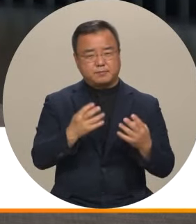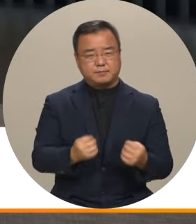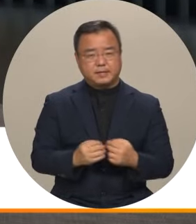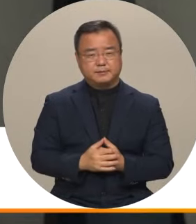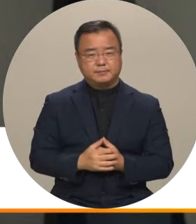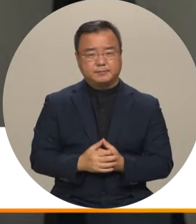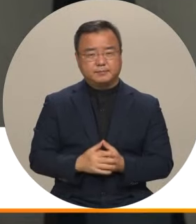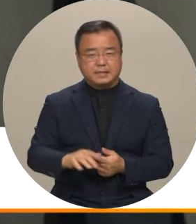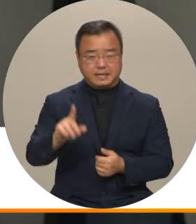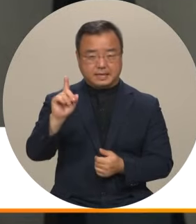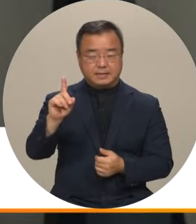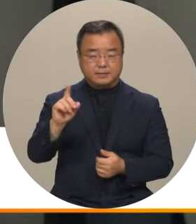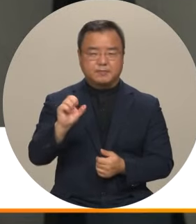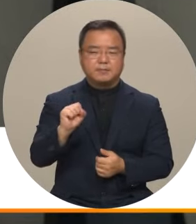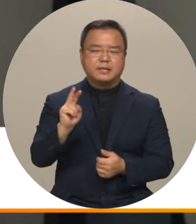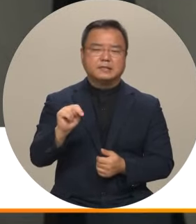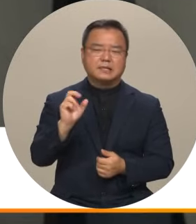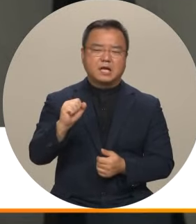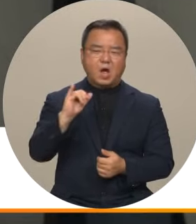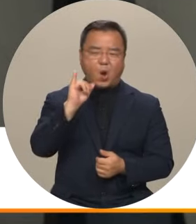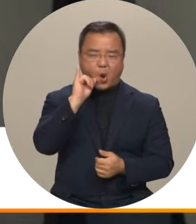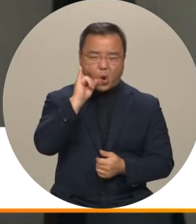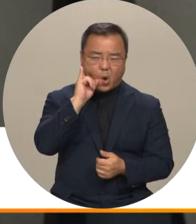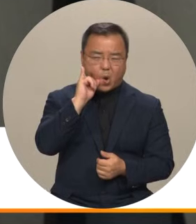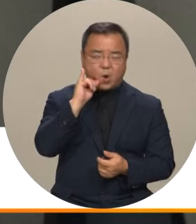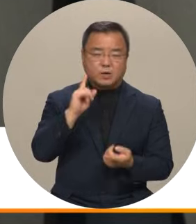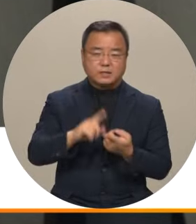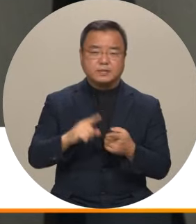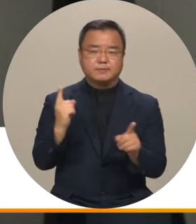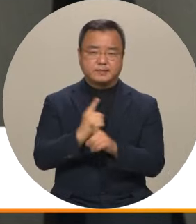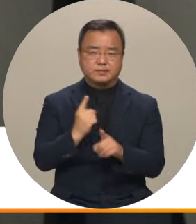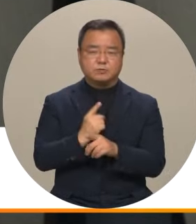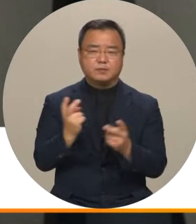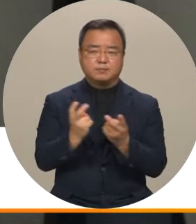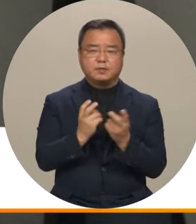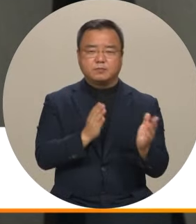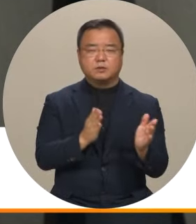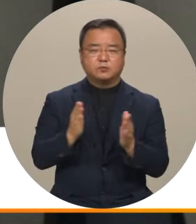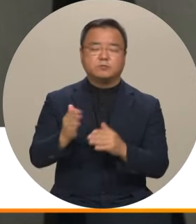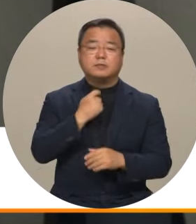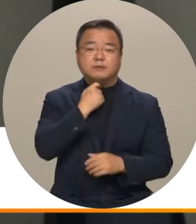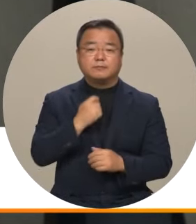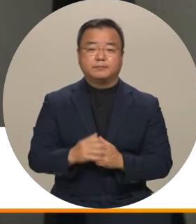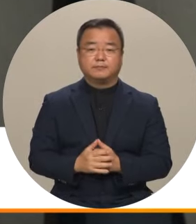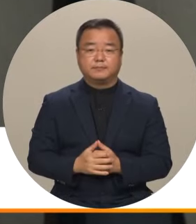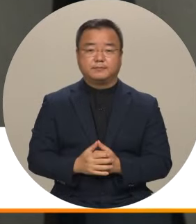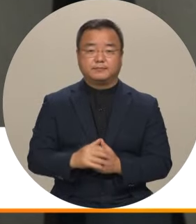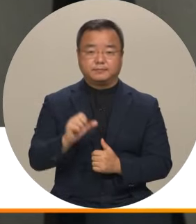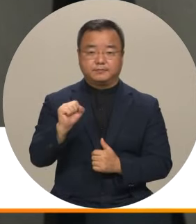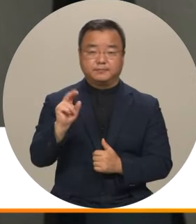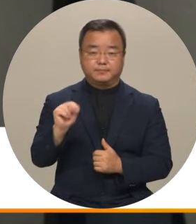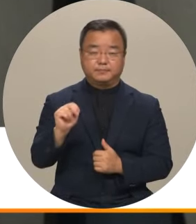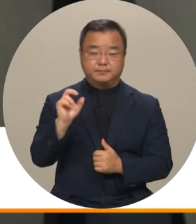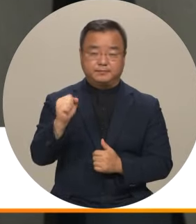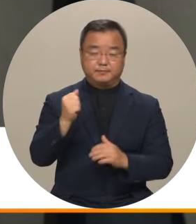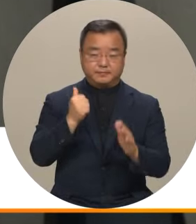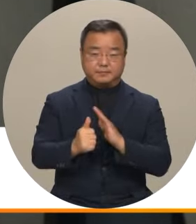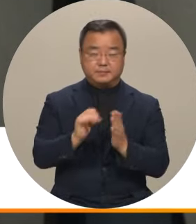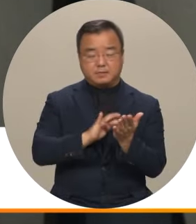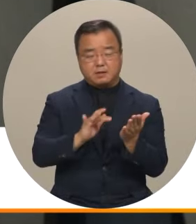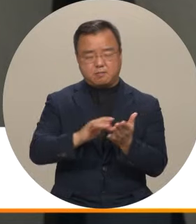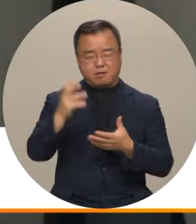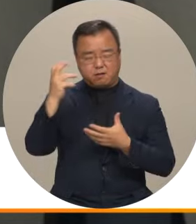한 가지는 SNS 중독에 관한 아 치유책을 만들고 싶습니다네 아 우리 SNS Pro 상징되는 휴대폰